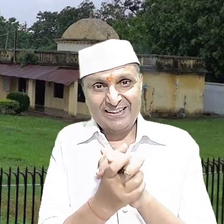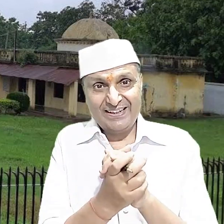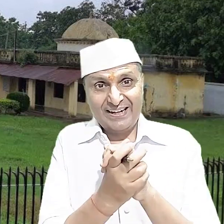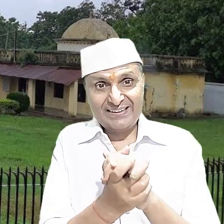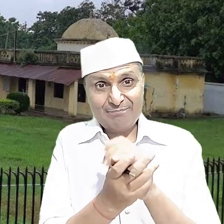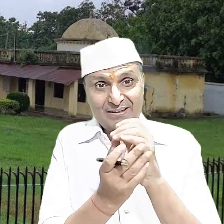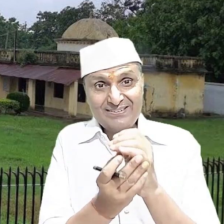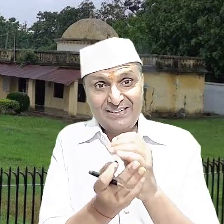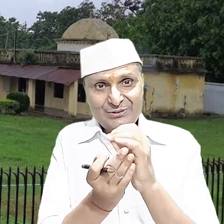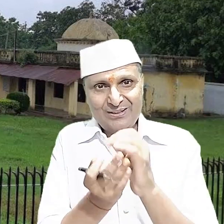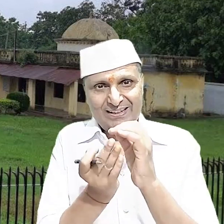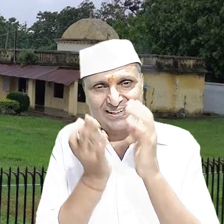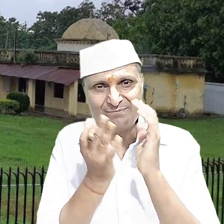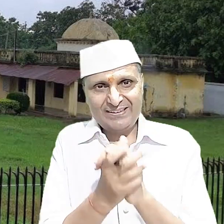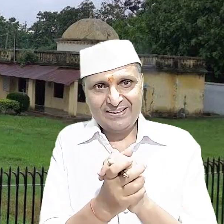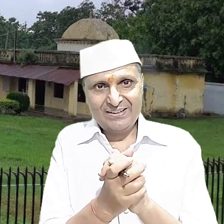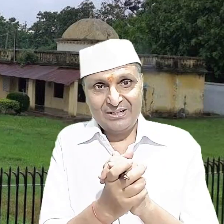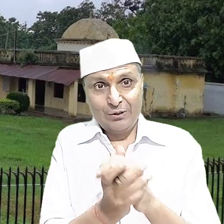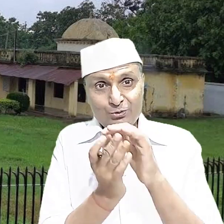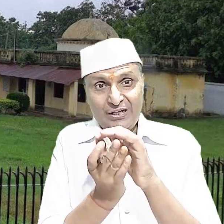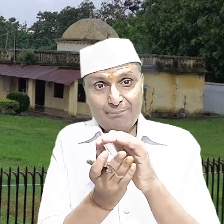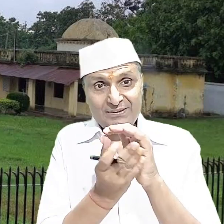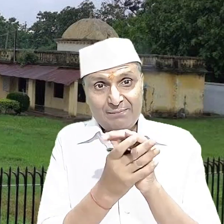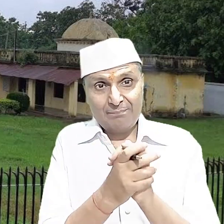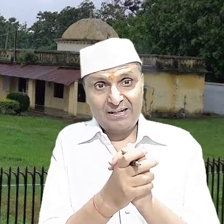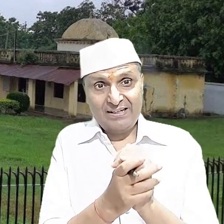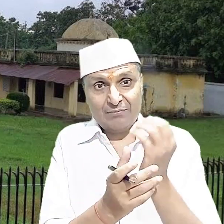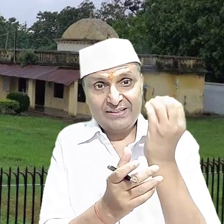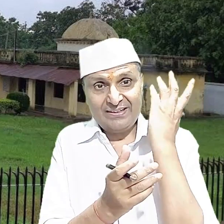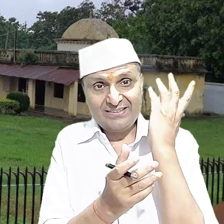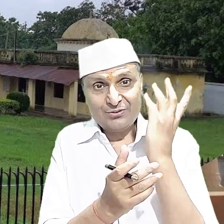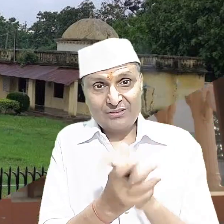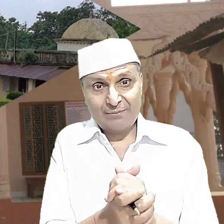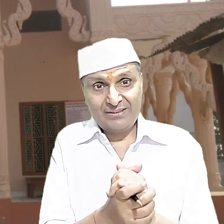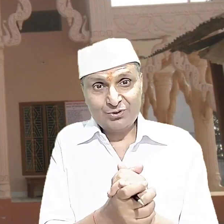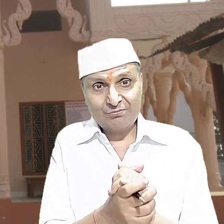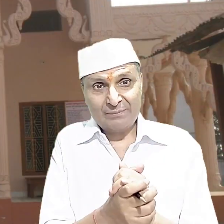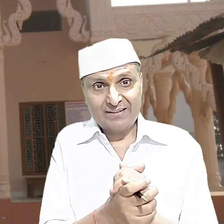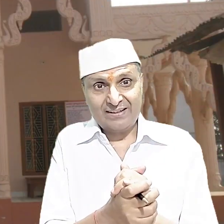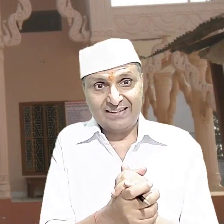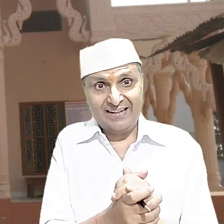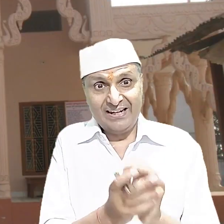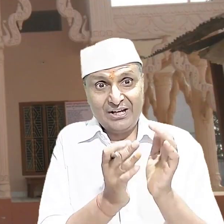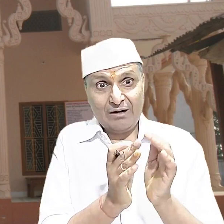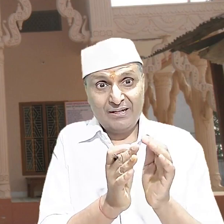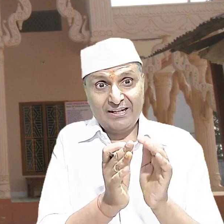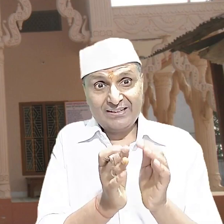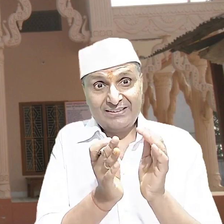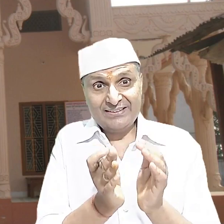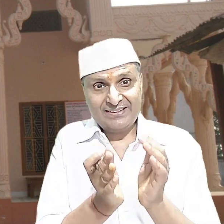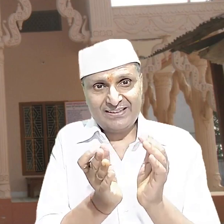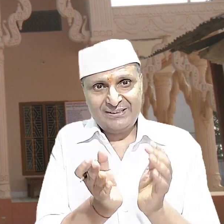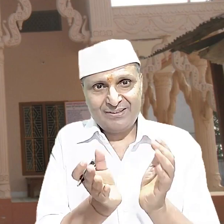होता है। कहते हैं मंगसिरी शुक्ल 1 के दिन, उसके 15वां पहले अवधि ज्ञान से सौधर्म इंद्र स्वर्ग में पता कर लेता है कि अब